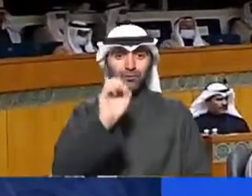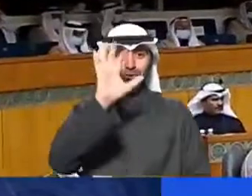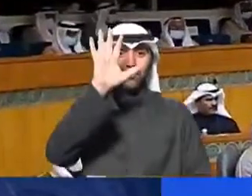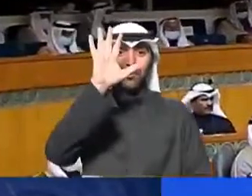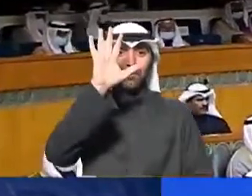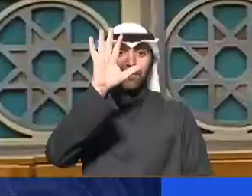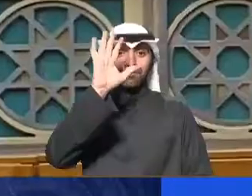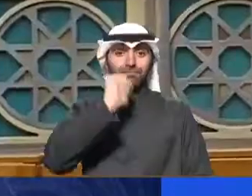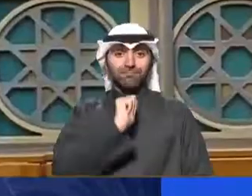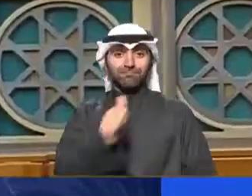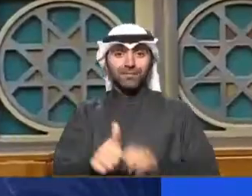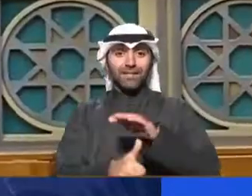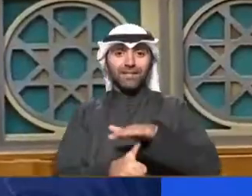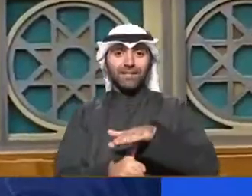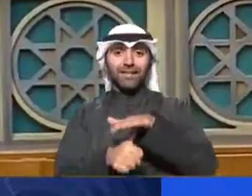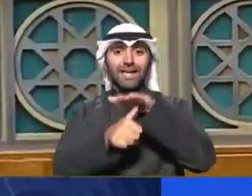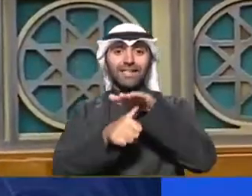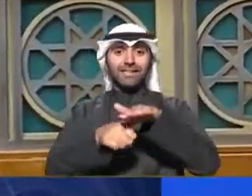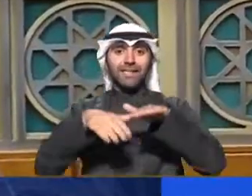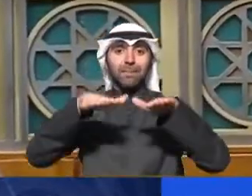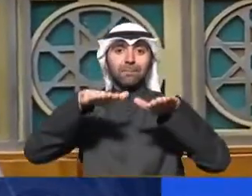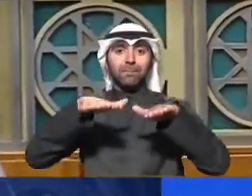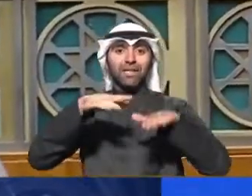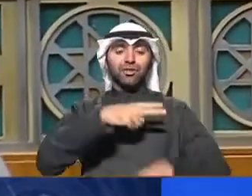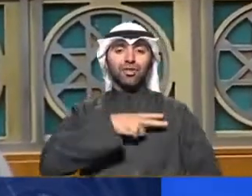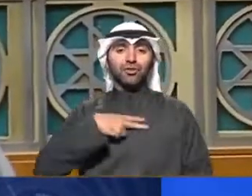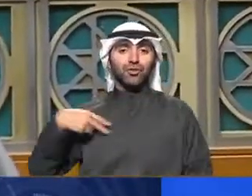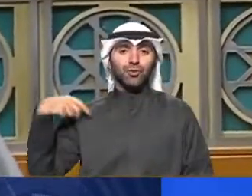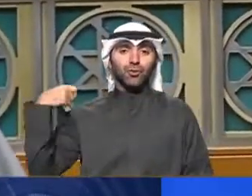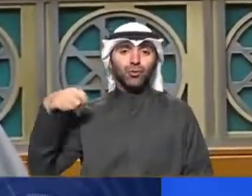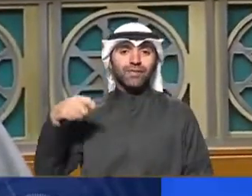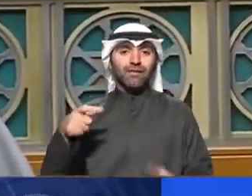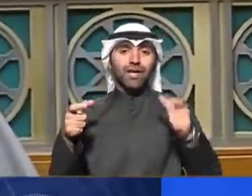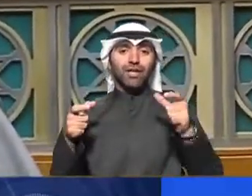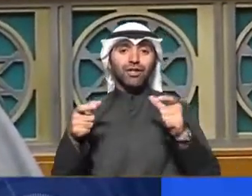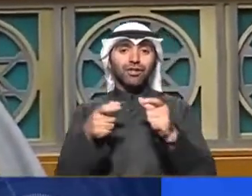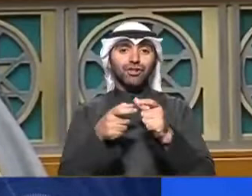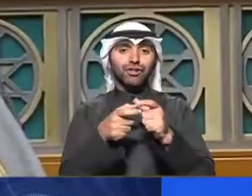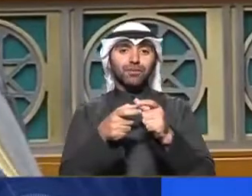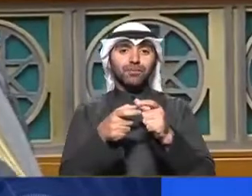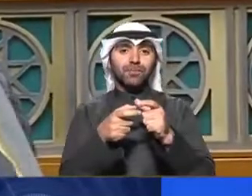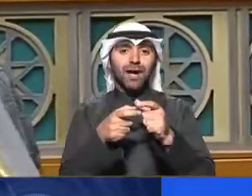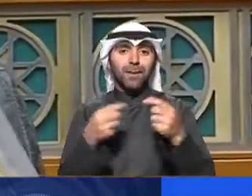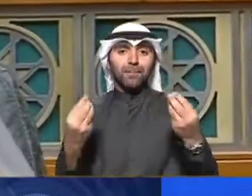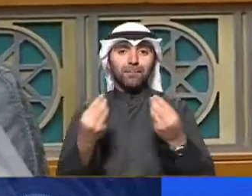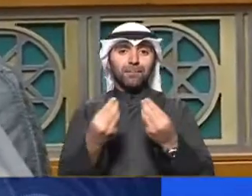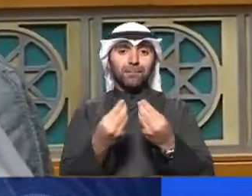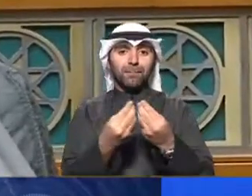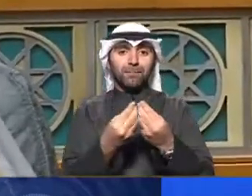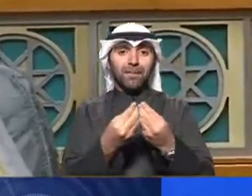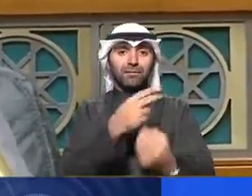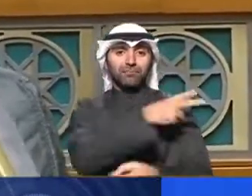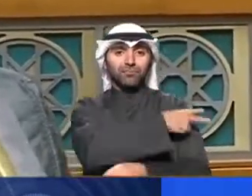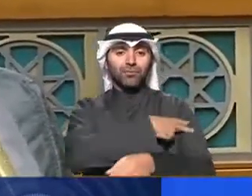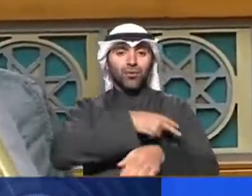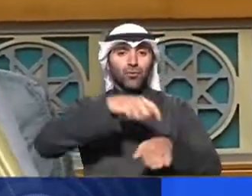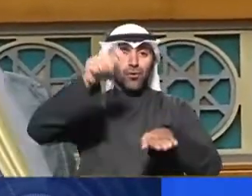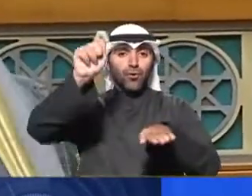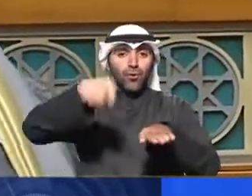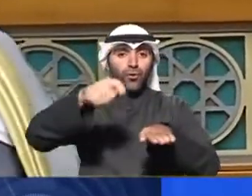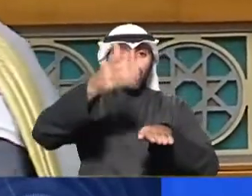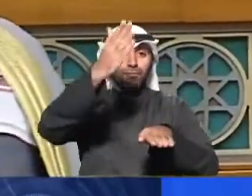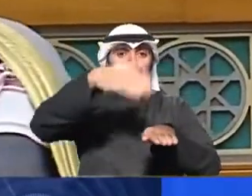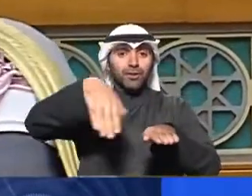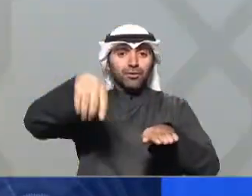رئيس مجلس الوزراء مع مجموعة من أعضاء مجلس الأمة تم في أجواء إيجابية، وتم الاتفاق على تشكيل فريق عمل حكومي